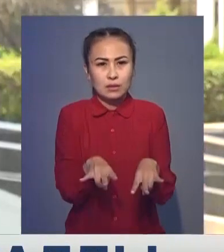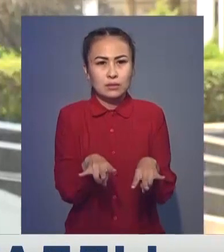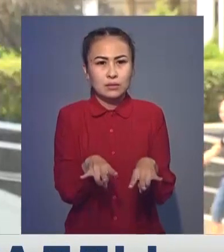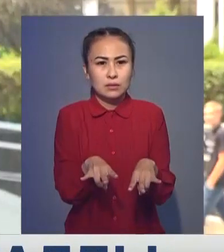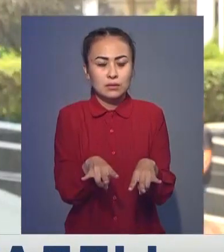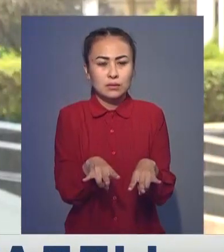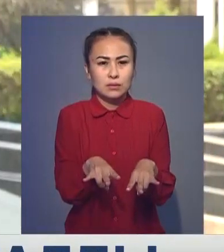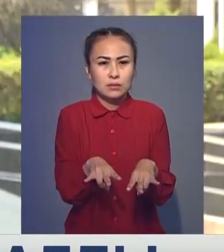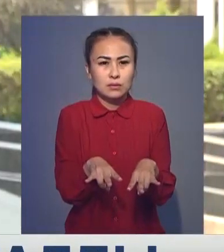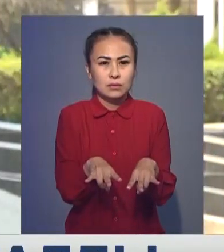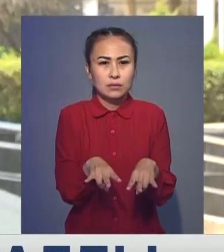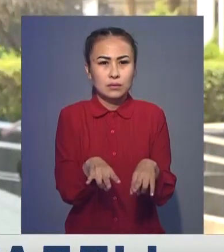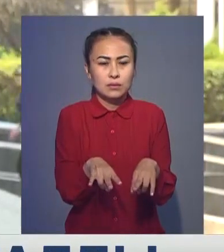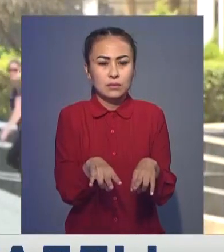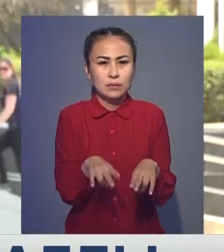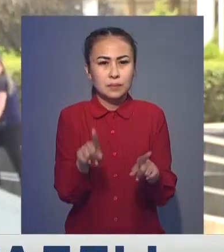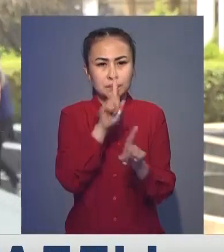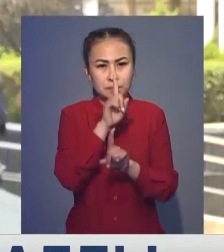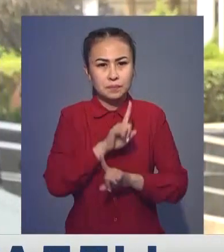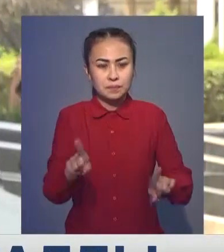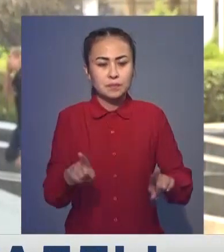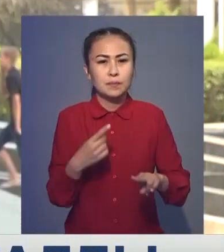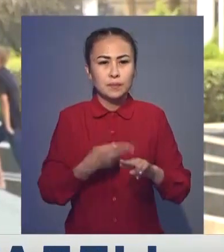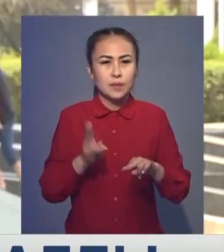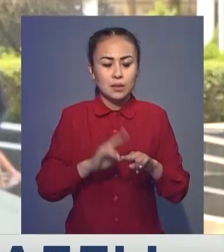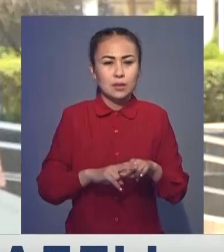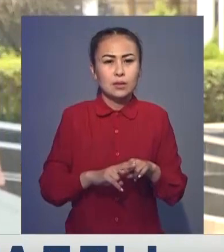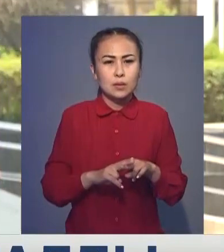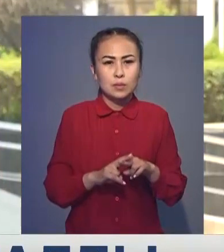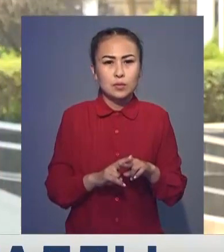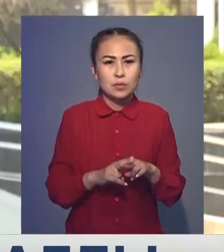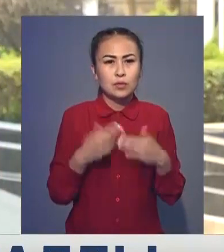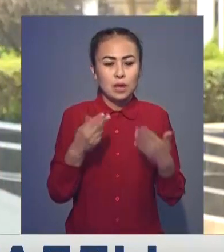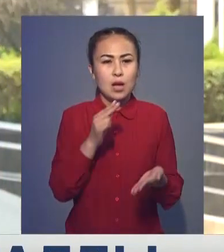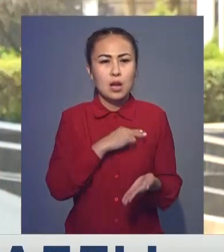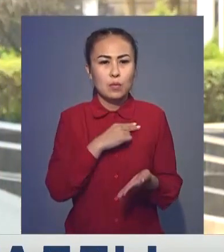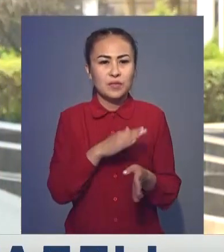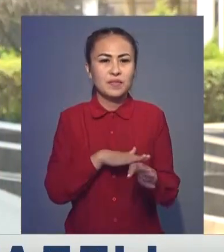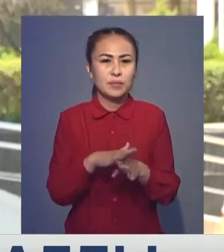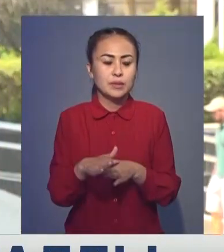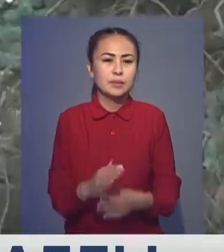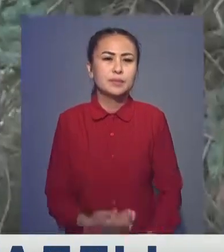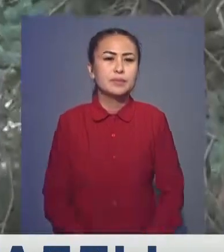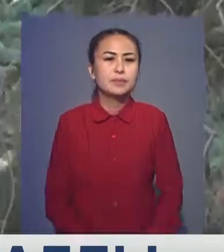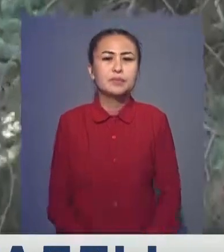ұшып кететін болады. Бактерия сондай бір қасиеттері сондай да. Сол себепті осындай жұмыстарды жасап жатырмыз қазіргі таңда.